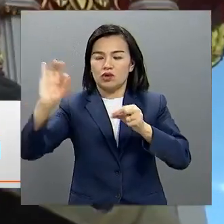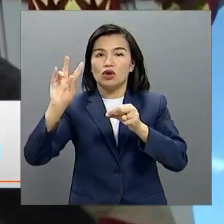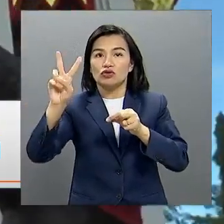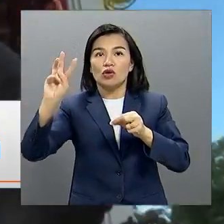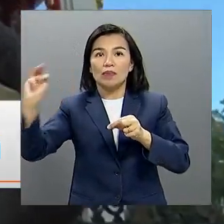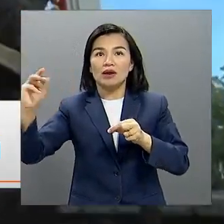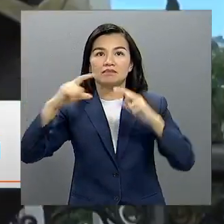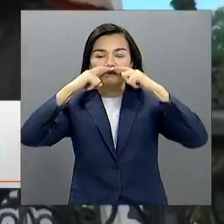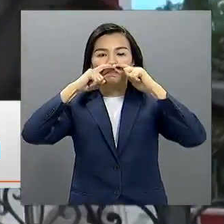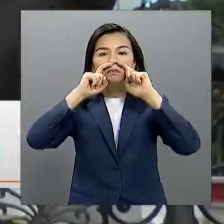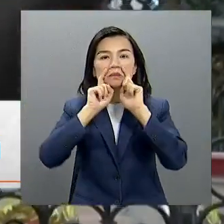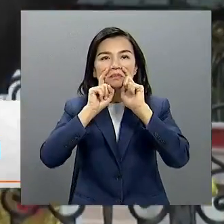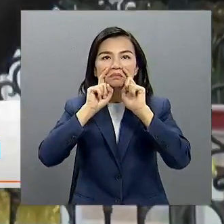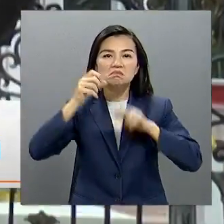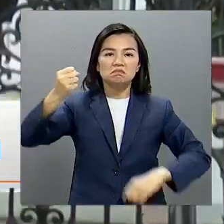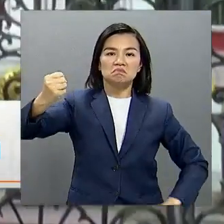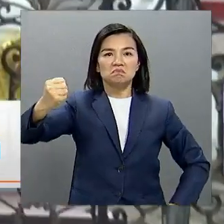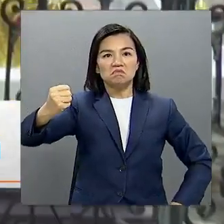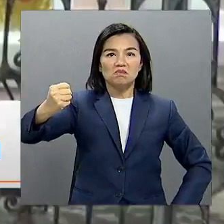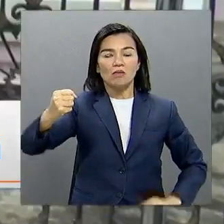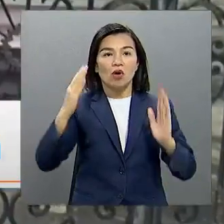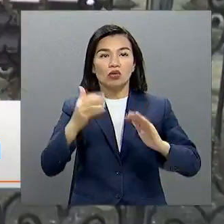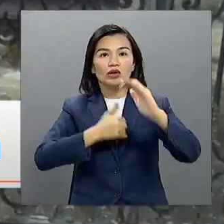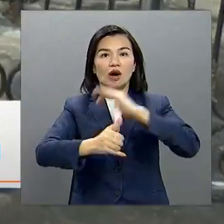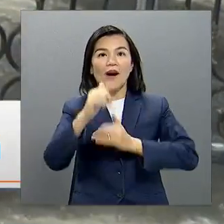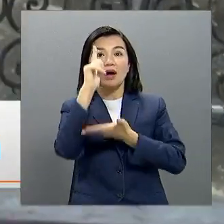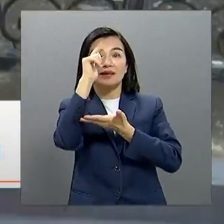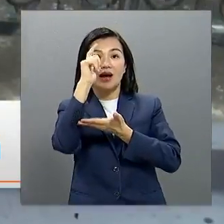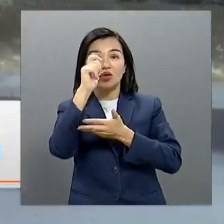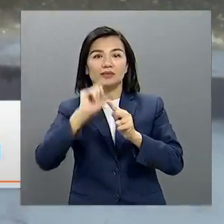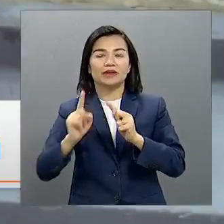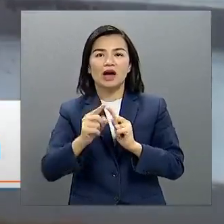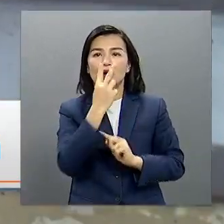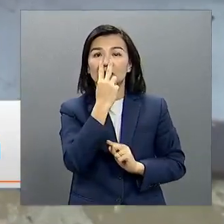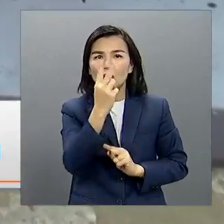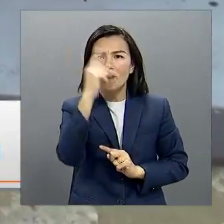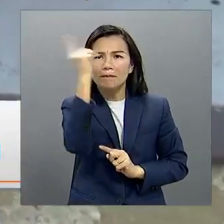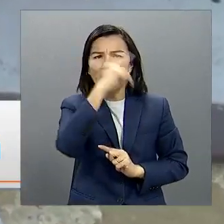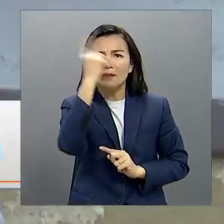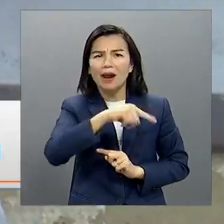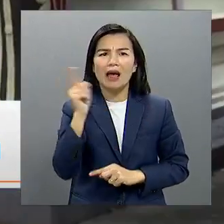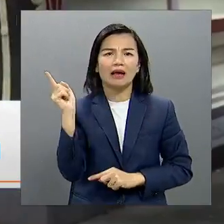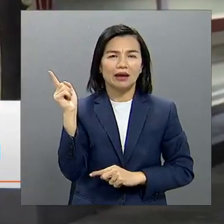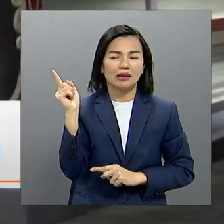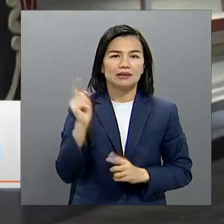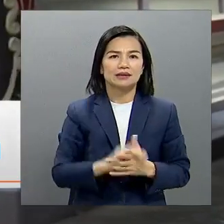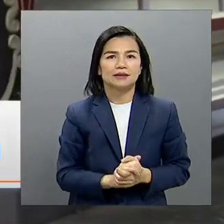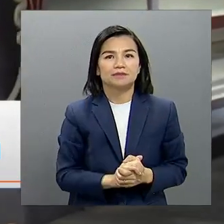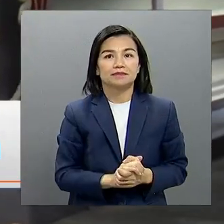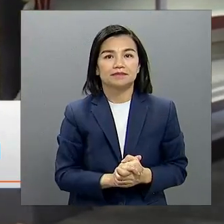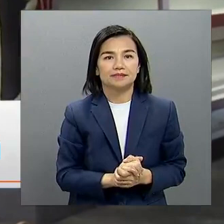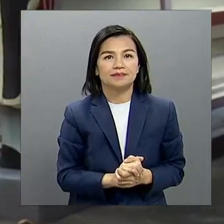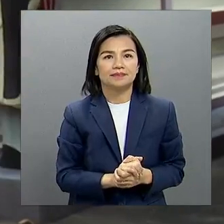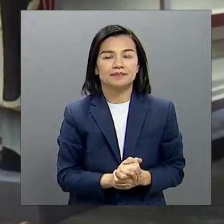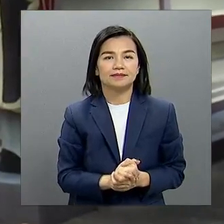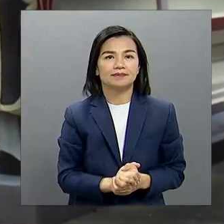มผู้ที่เข้ามาภายในวัดก็เข้ามาถ่ายรูปแล้วก็มาชมความแปลกของหุ่นรูปปั้นนักรบจีนกันเป็นจำนวนมากนะคะเดี๋